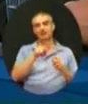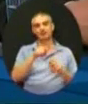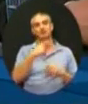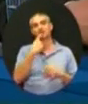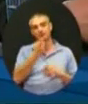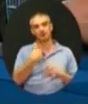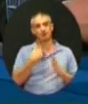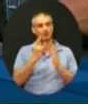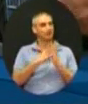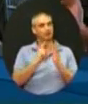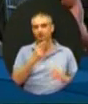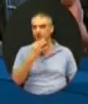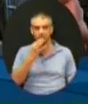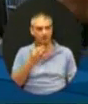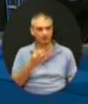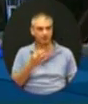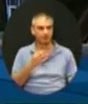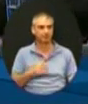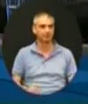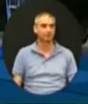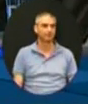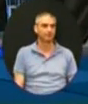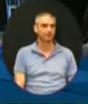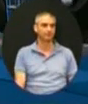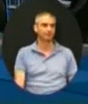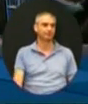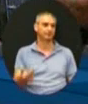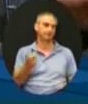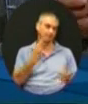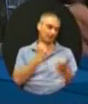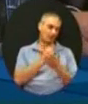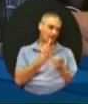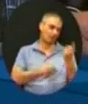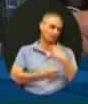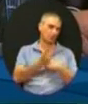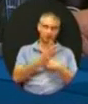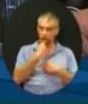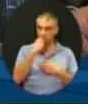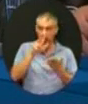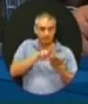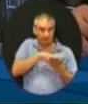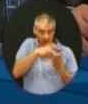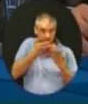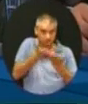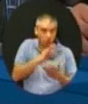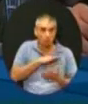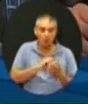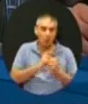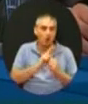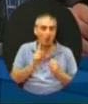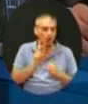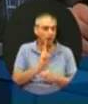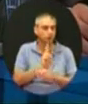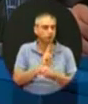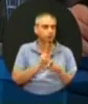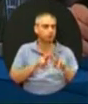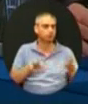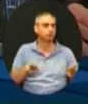אמרה אני חוק ש פי נינת האם התרבות של בגץ מועלה אלא מע